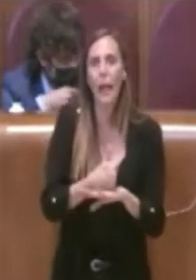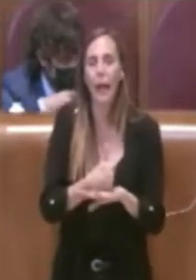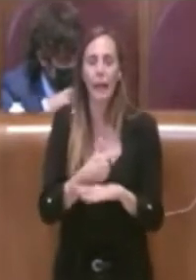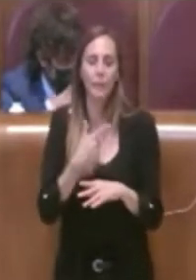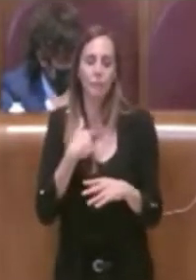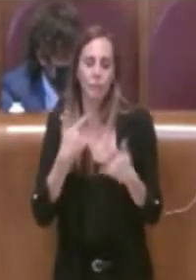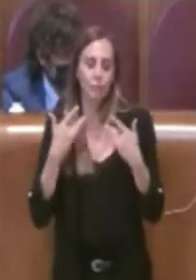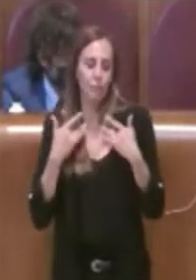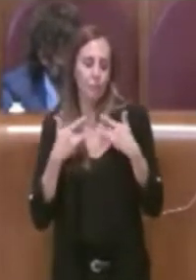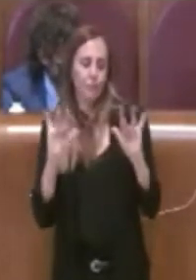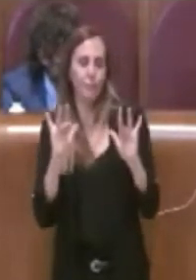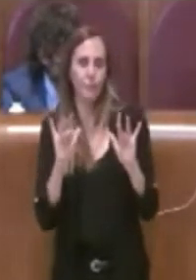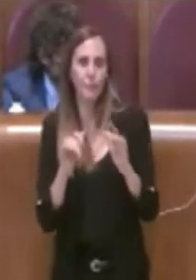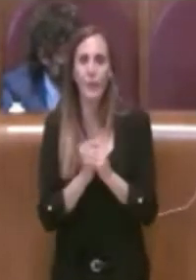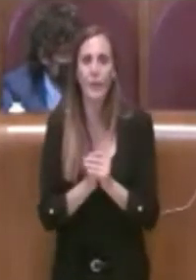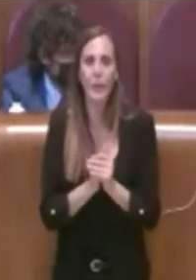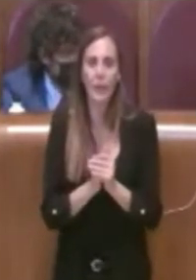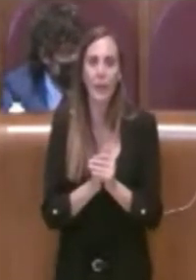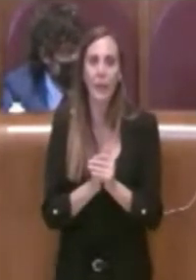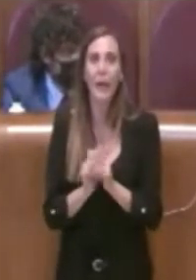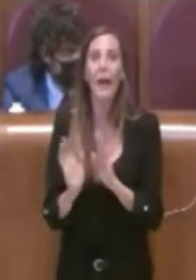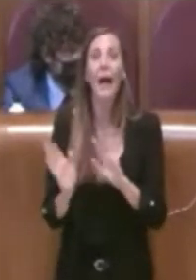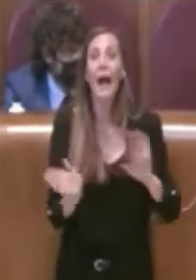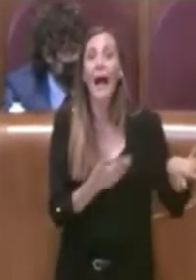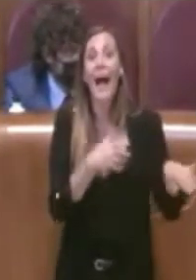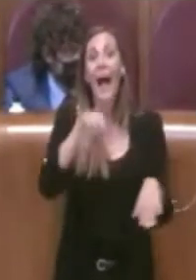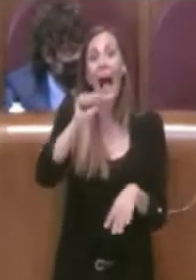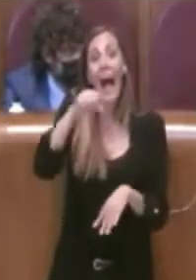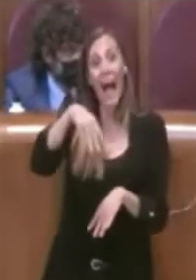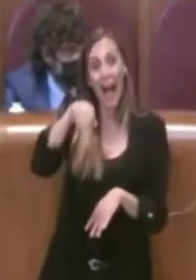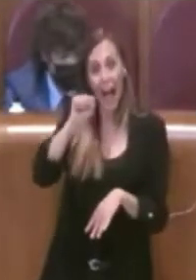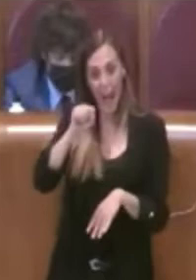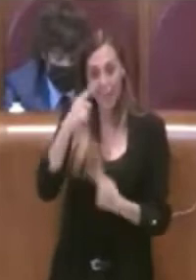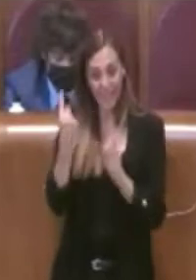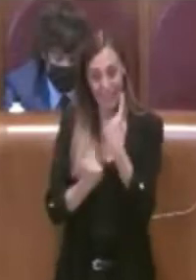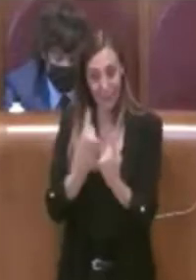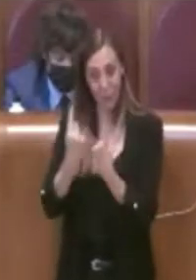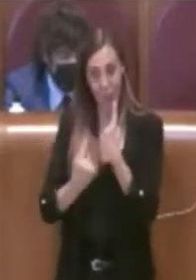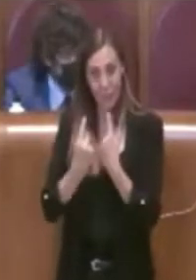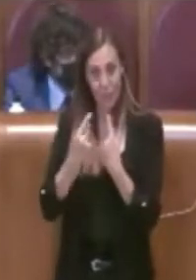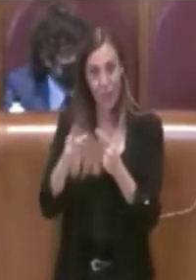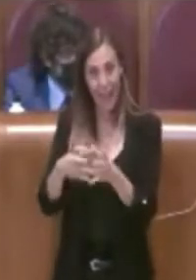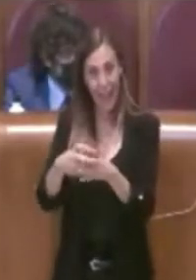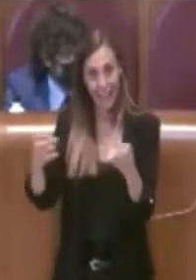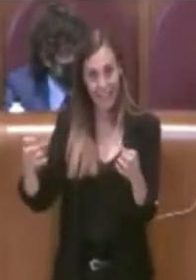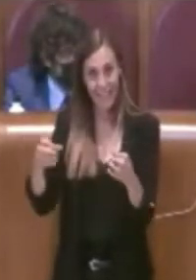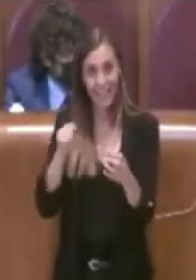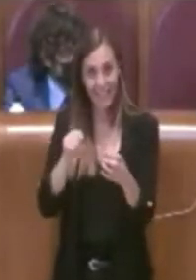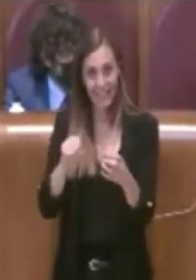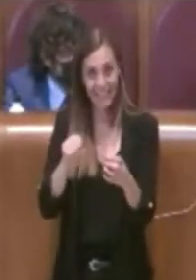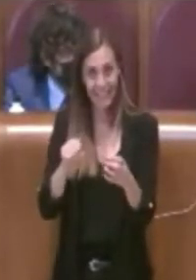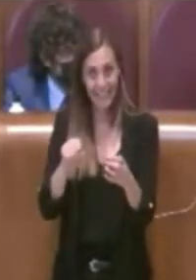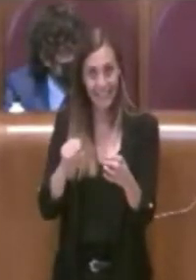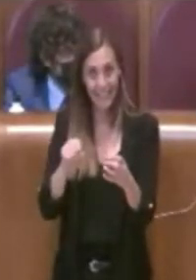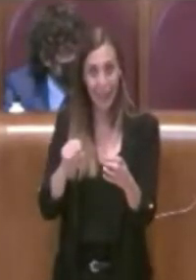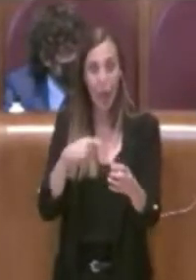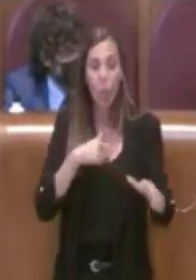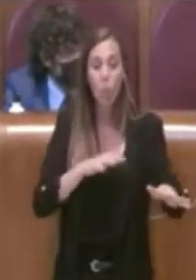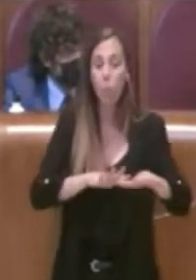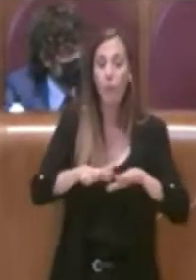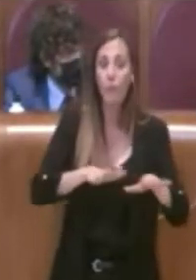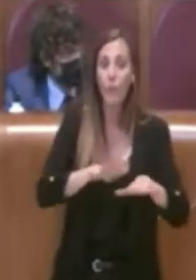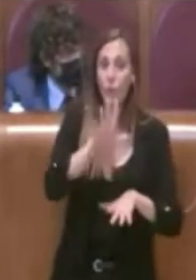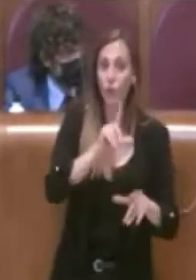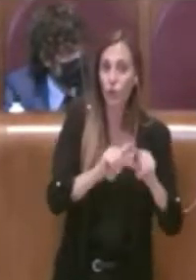concerne a ma io lo voglio dire con estrema chiarezza questa forza politica il movimento